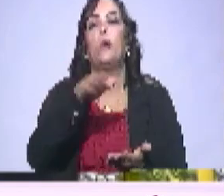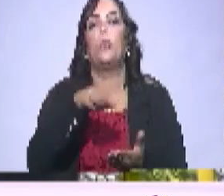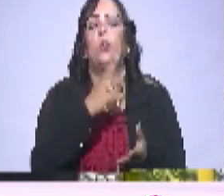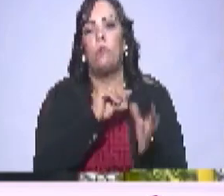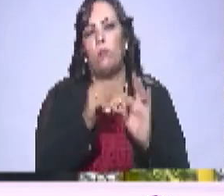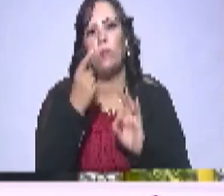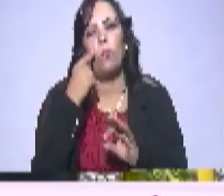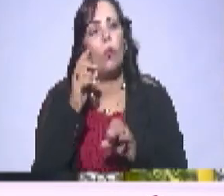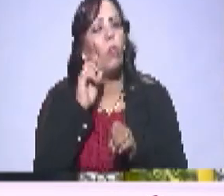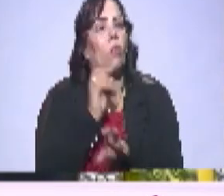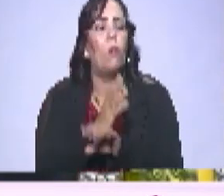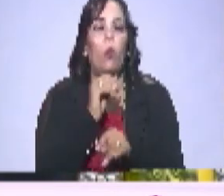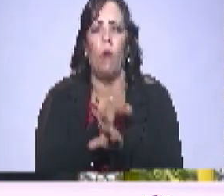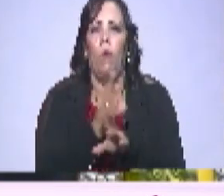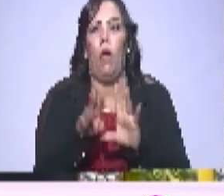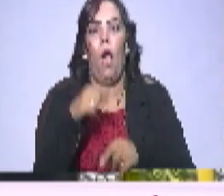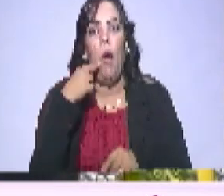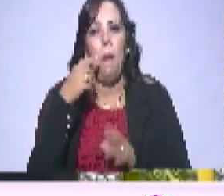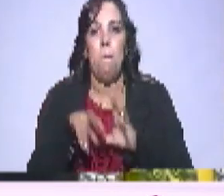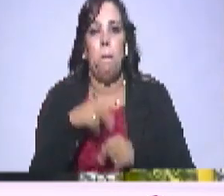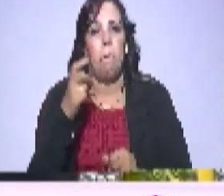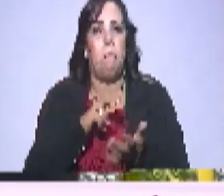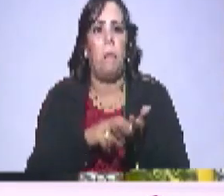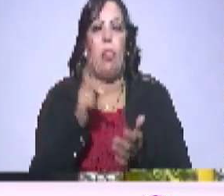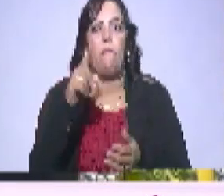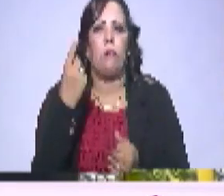اي طريقه تشتغلي بيها زي ما انت عايزه ما تخافيش.